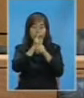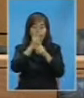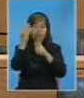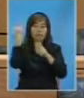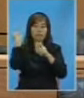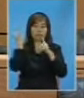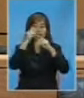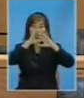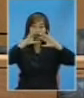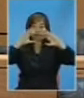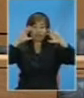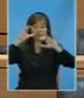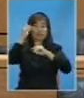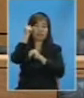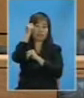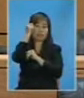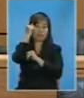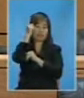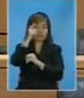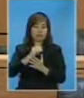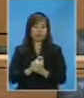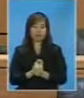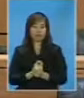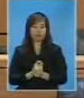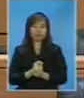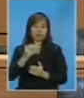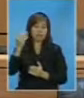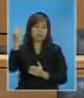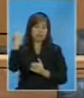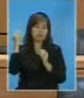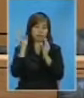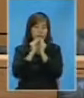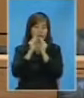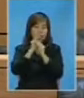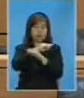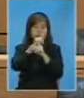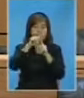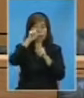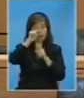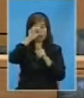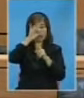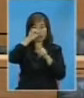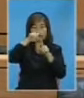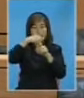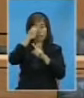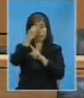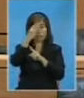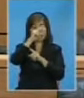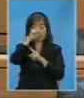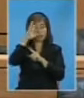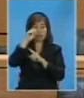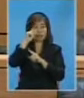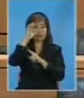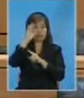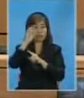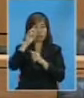าลทักษิณชินวัตรที่ได้มีการประชุมเมื่อที่28ธันวาคม